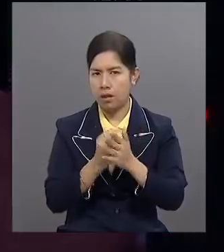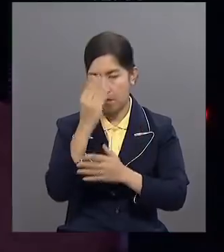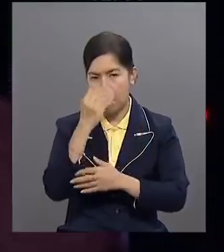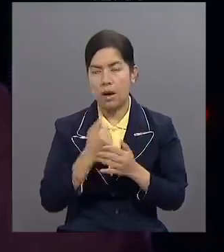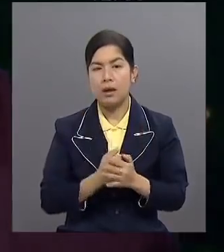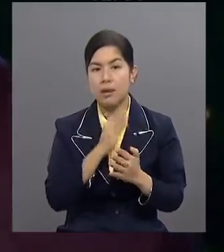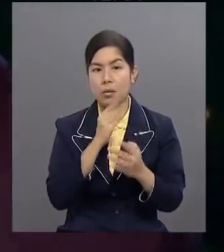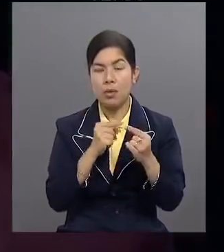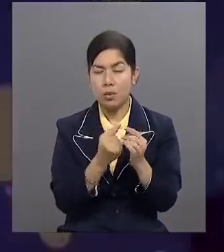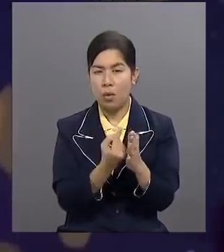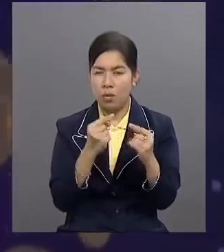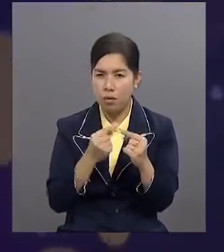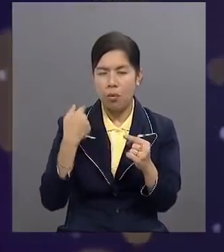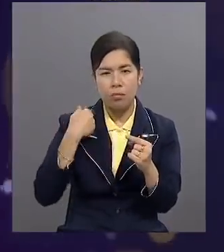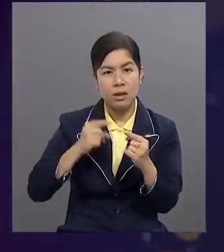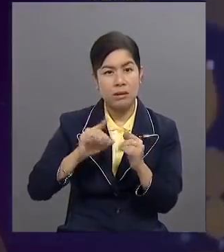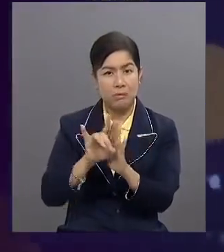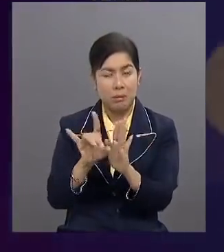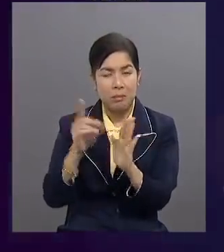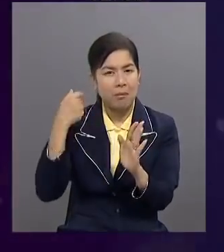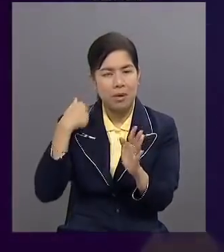ผ่านไปกี่ปีผมตื่นเต้นทุกครั้งนะ